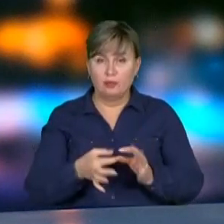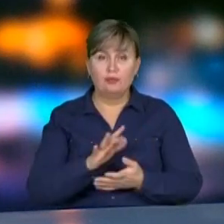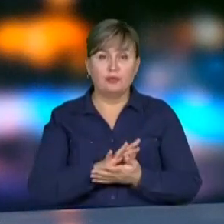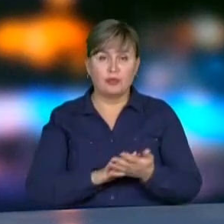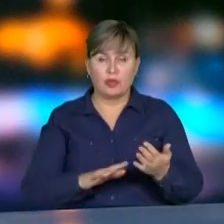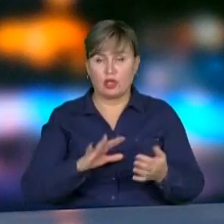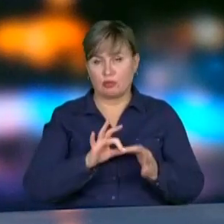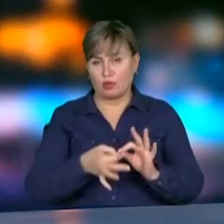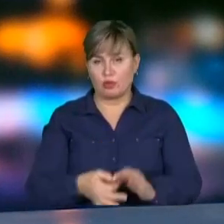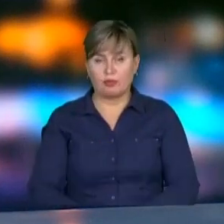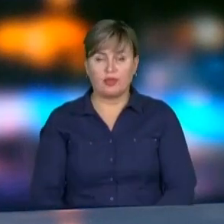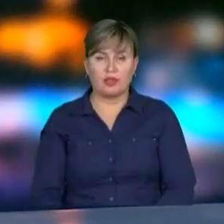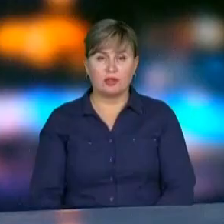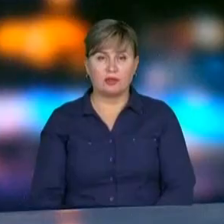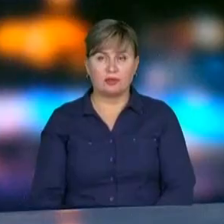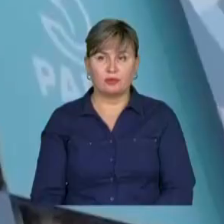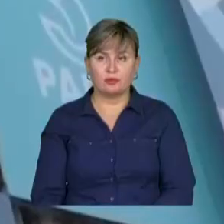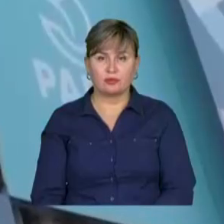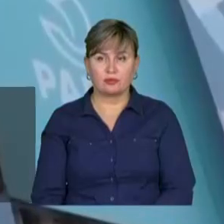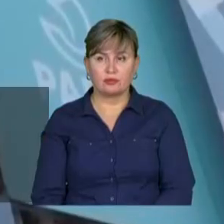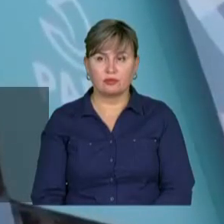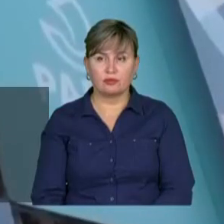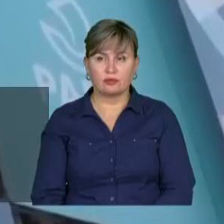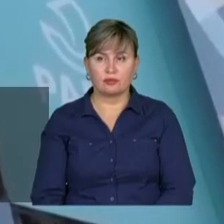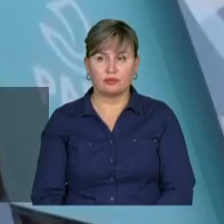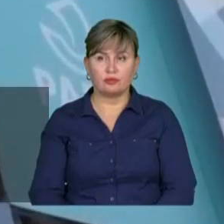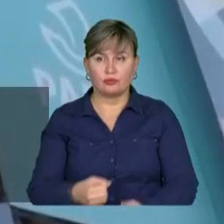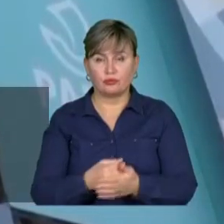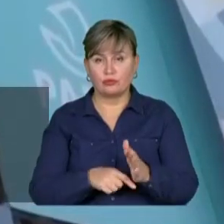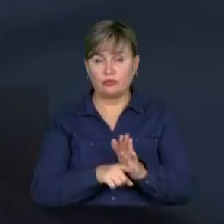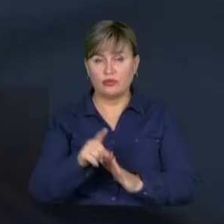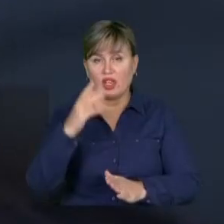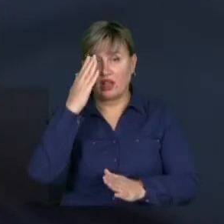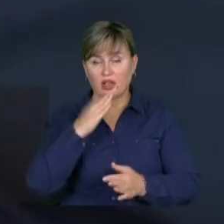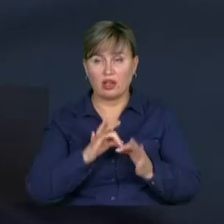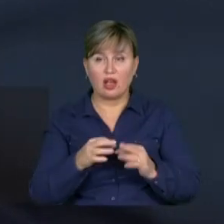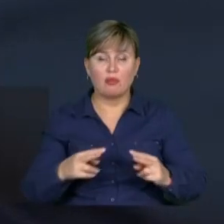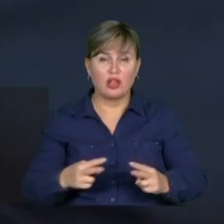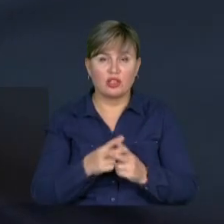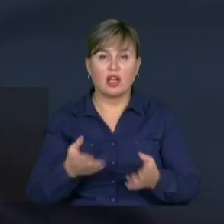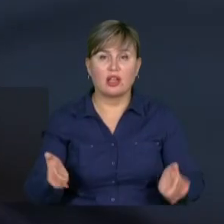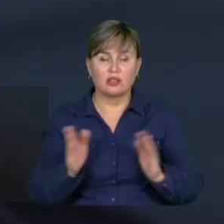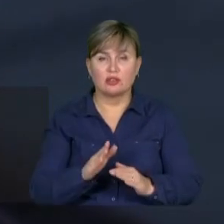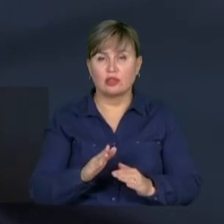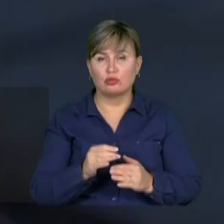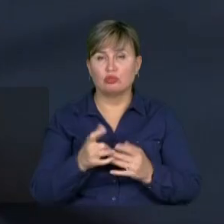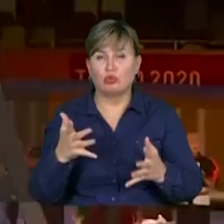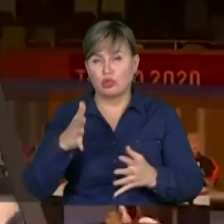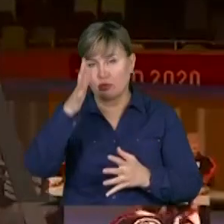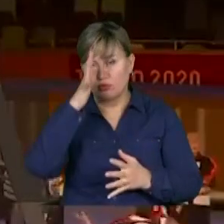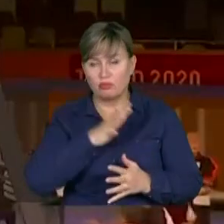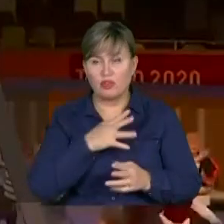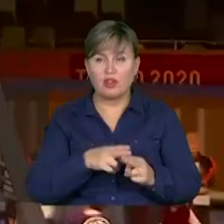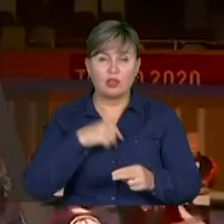первых увидела Мира Альжанова. До начала летней Олимпиады в Париже осталось чуть больше 5 месяцев. В этом году за